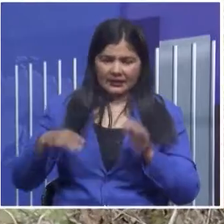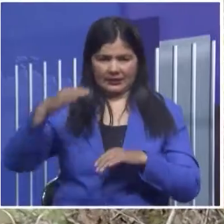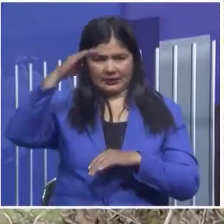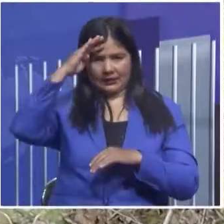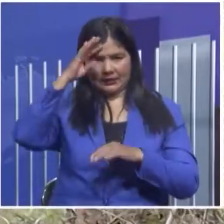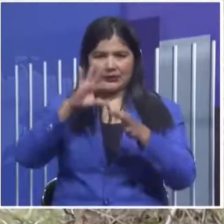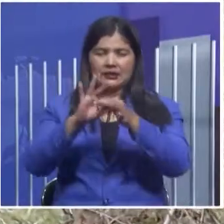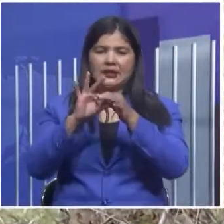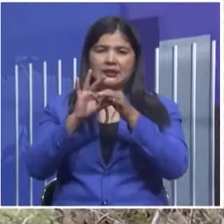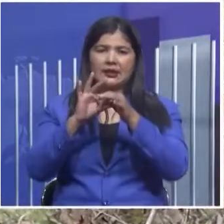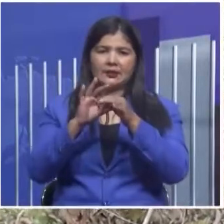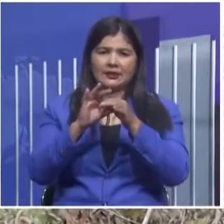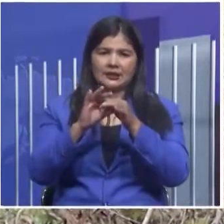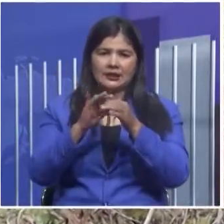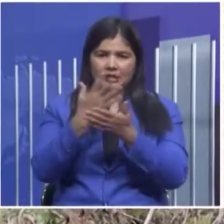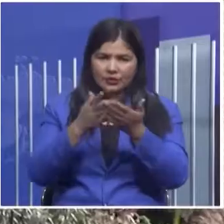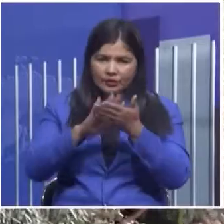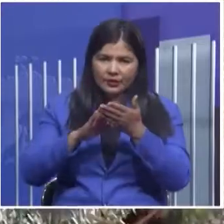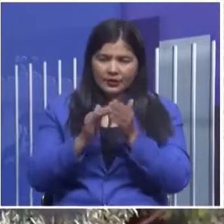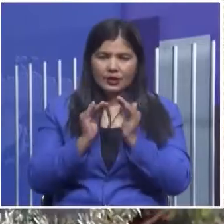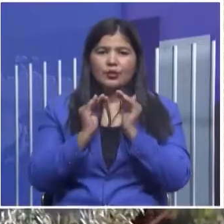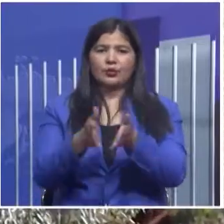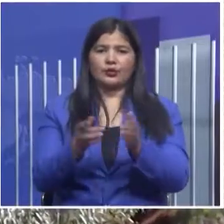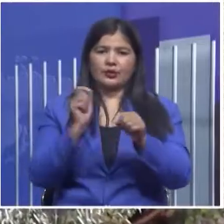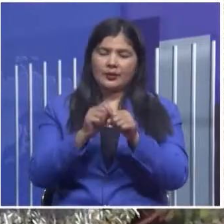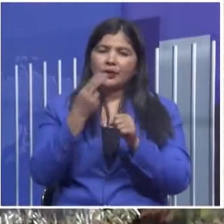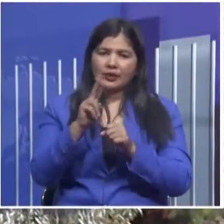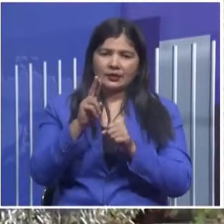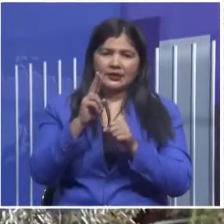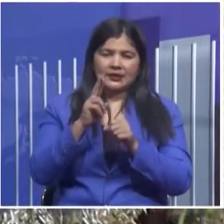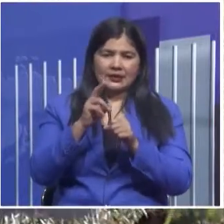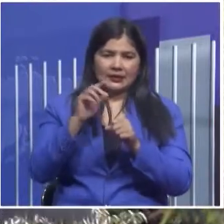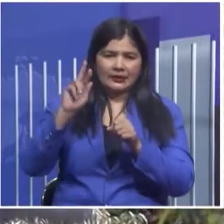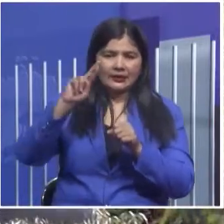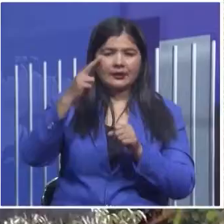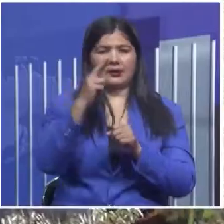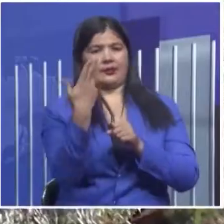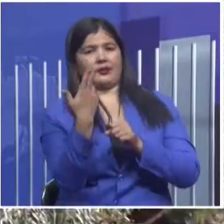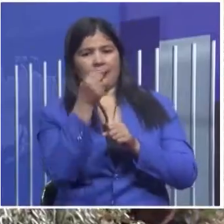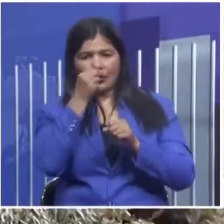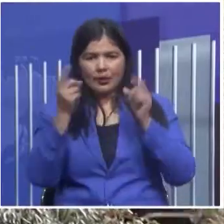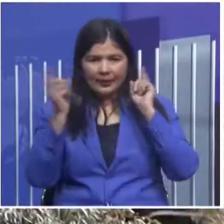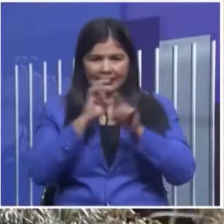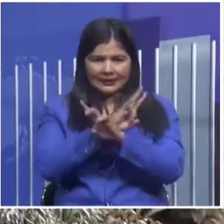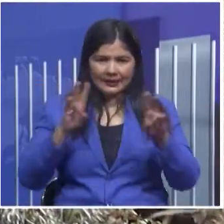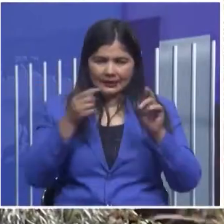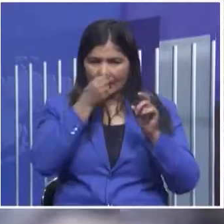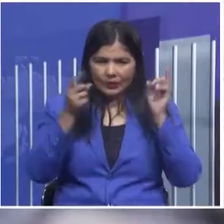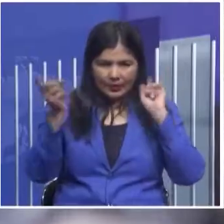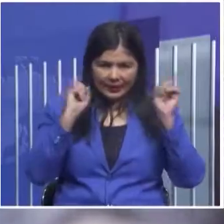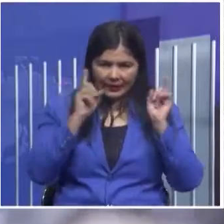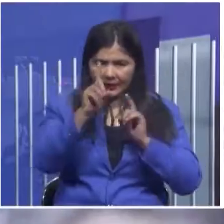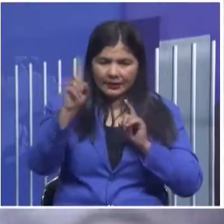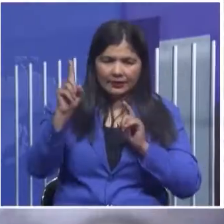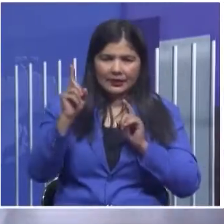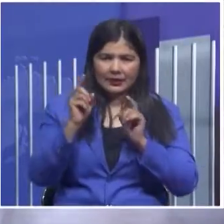संघको साझेदारीमा जुलुङ्गे पुल निर्माण भएको हो। चालू आर्थिक वर्षमा राप्ती गाउँपालिका, दङ्गीशरण गाउँपालिका र शान्तिनगर गाउँपालिकामा एक